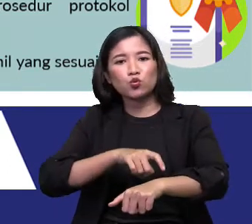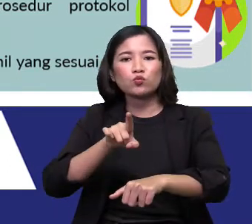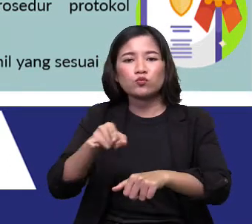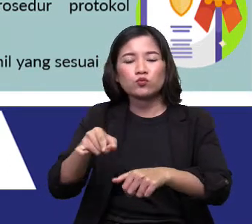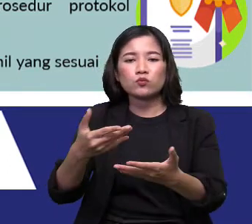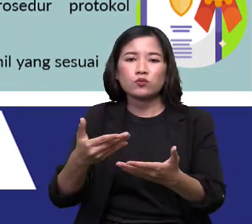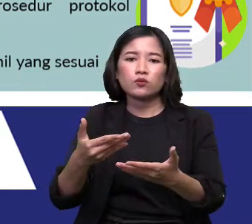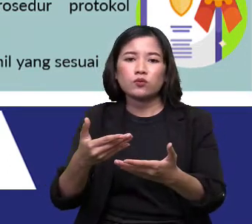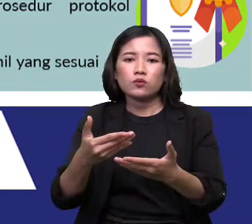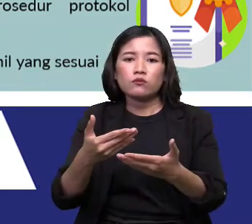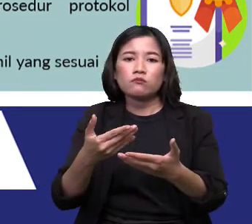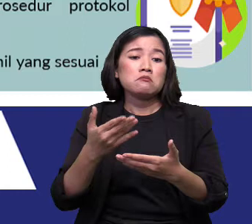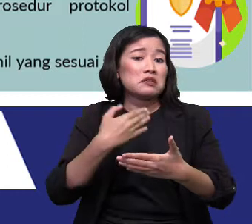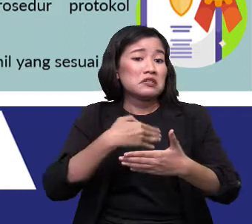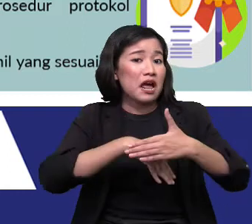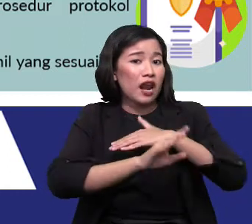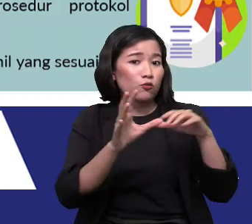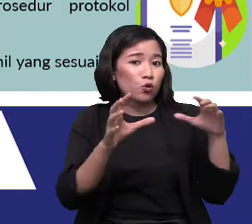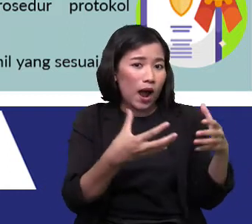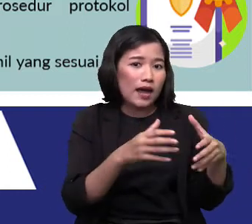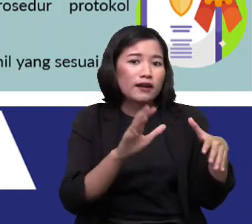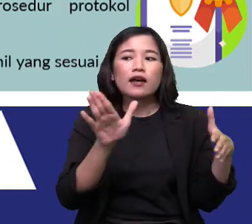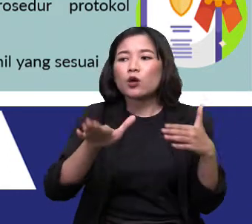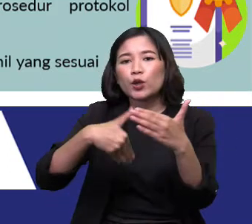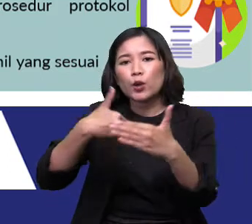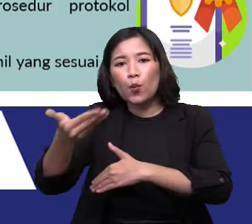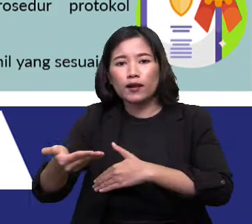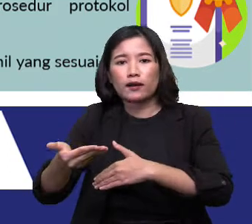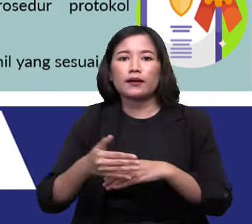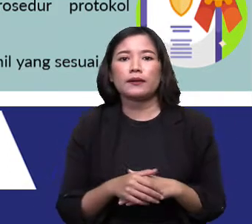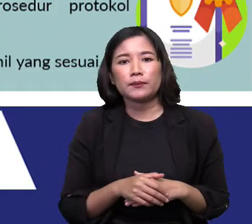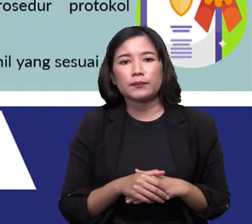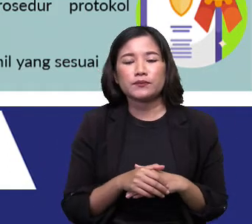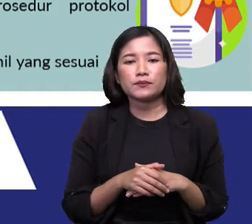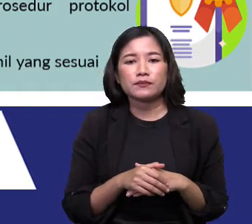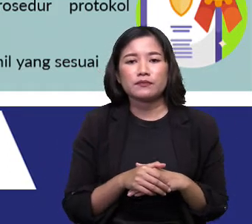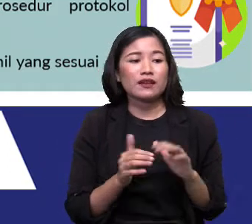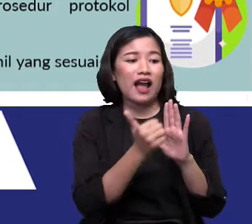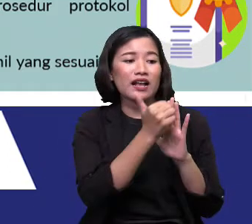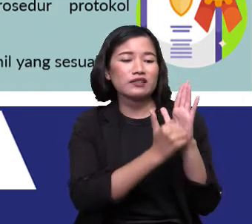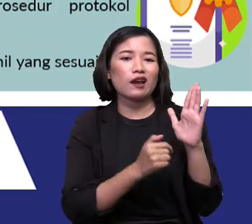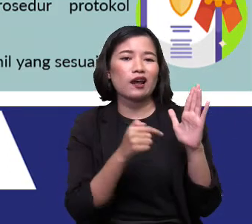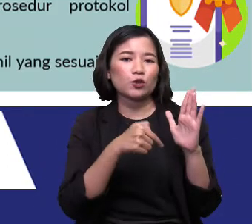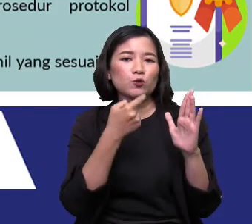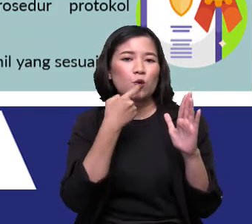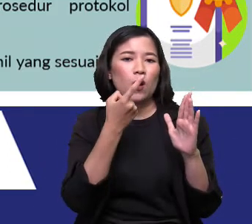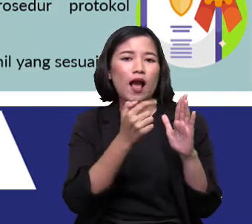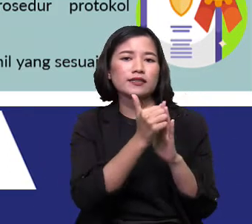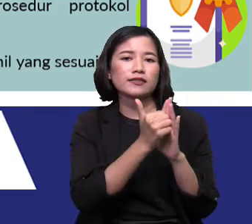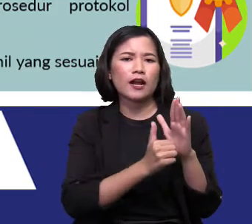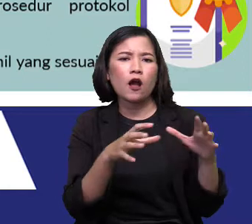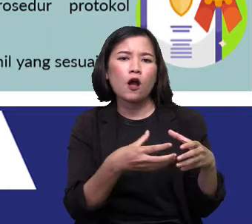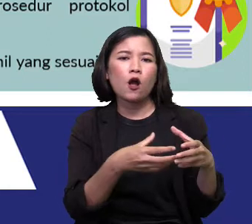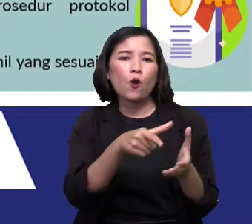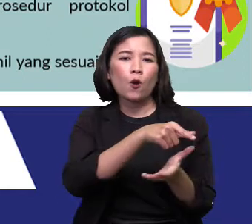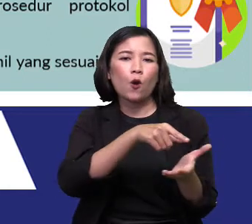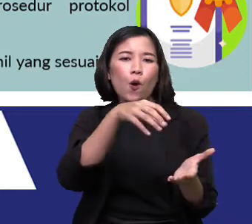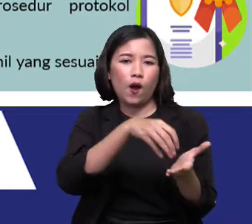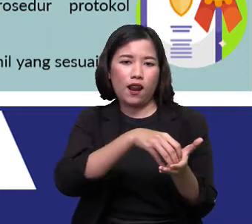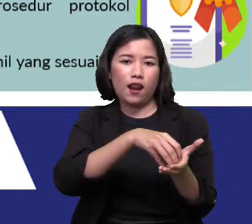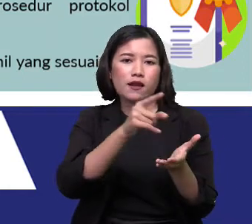baik dalam maupun luar ruang acara yang diatur mencakup kegiatan lokal yang dihadiri partisipan